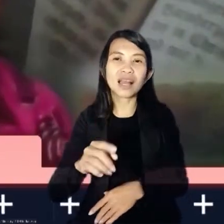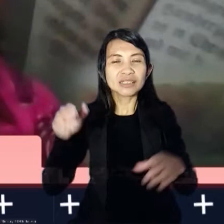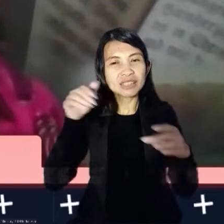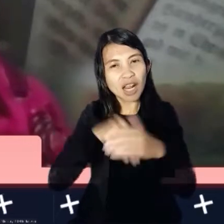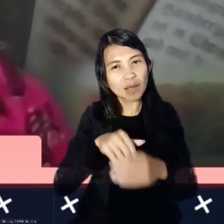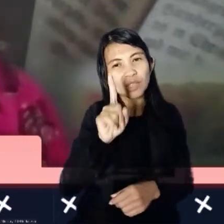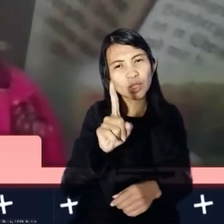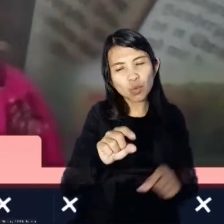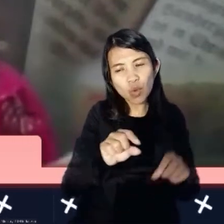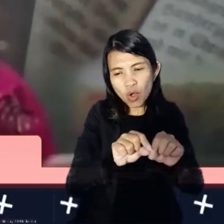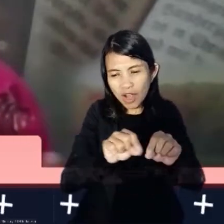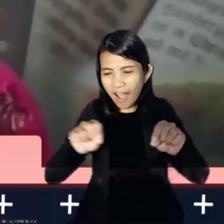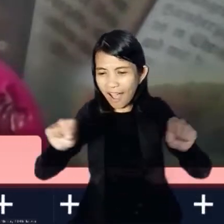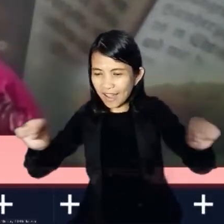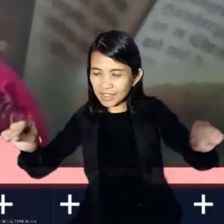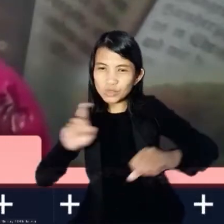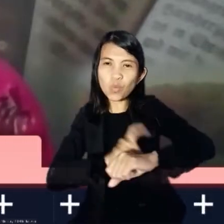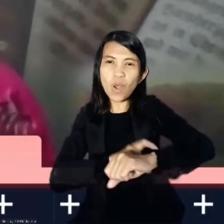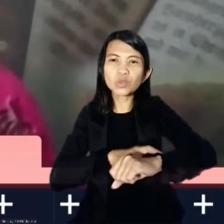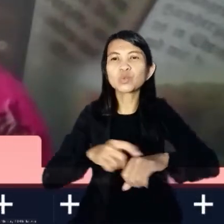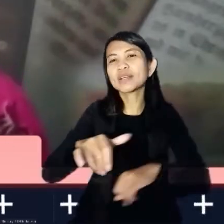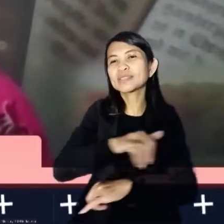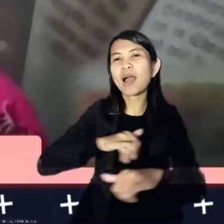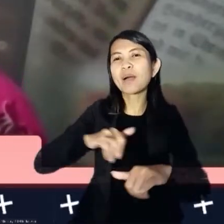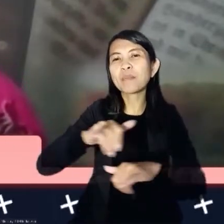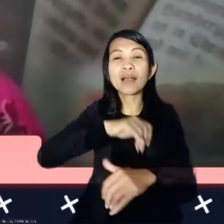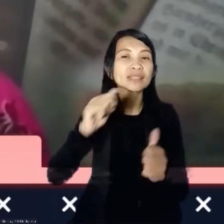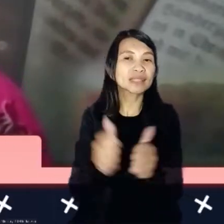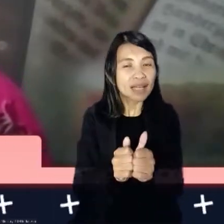dengan garis waktu sejarah dunia